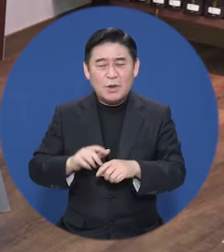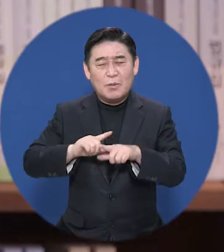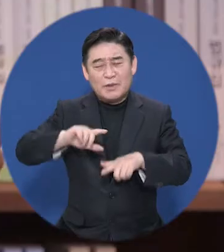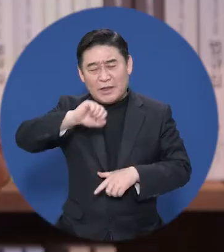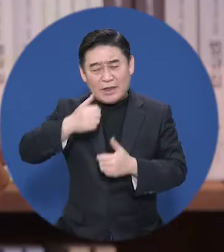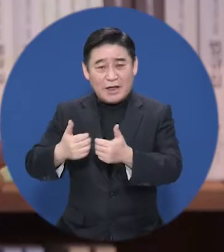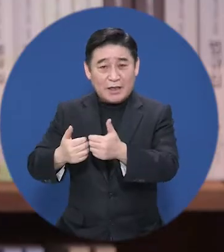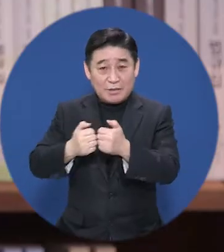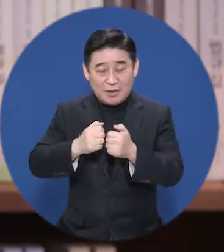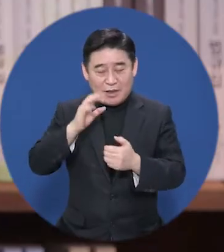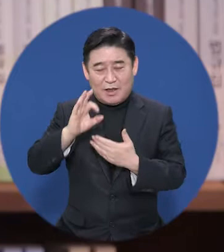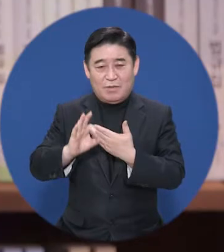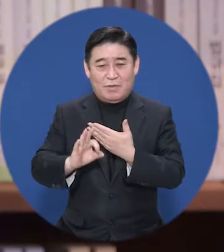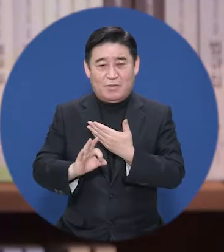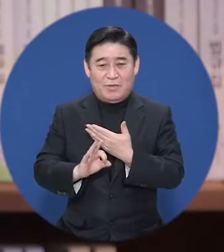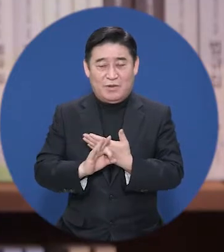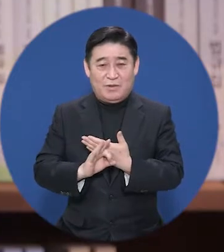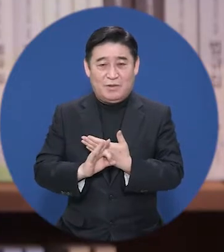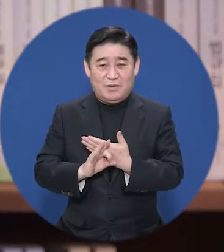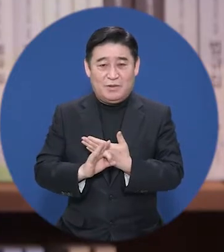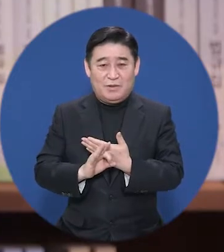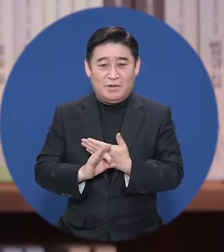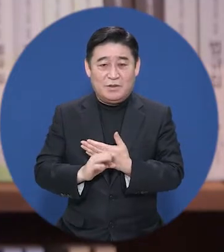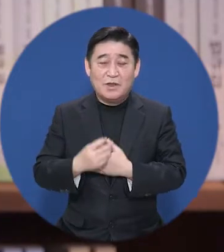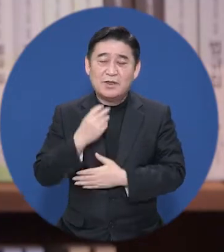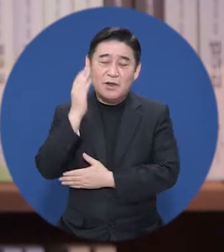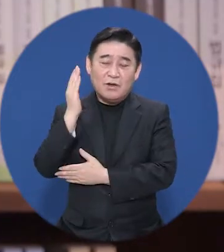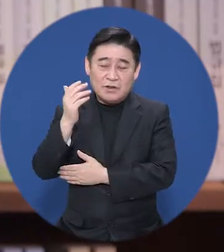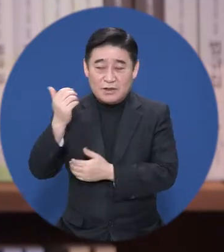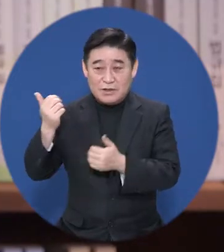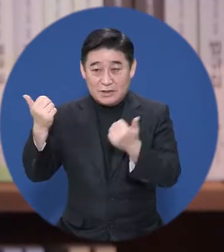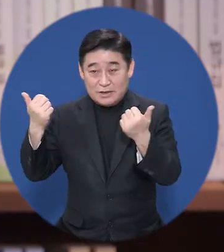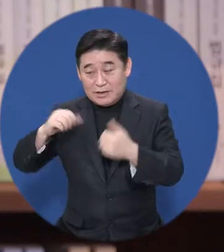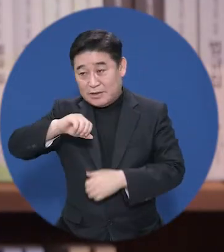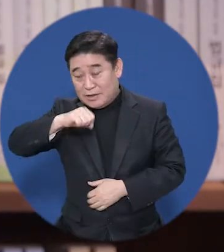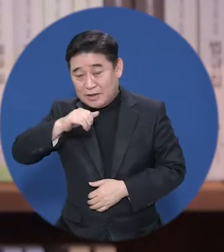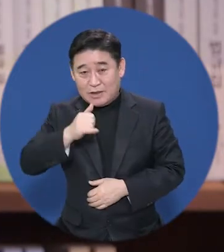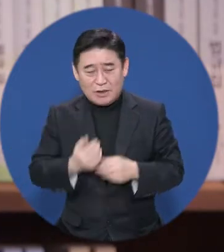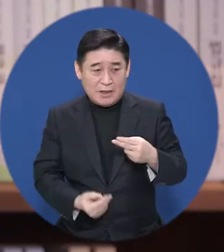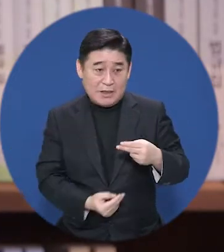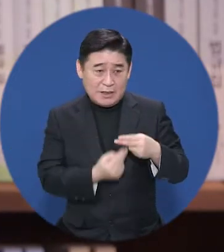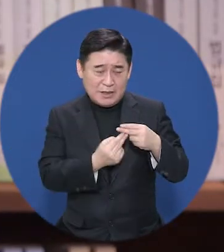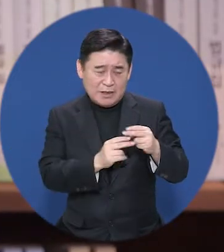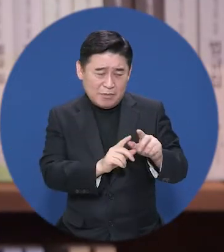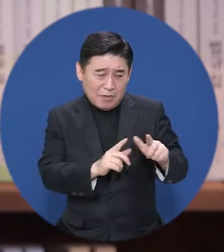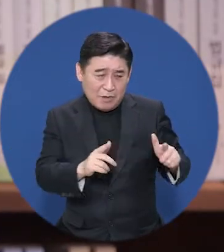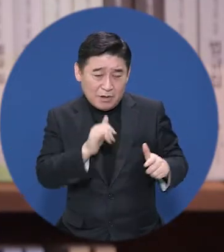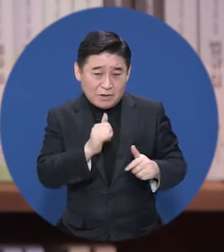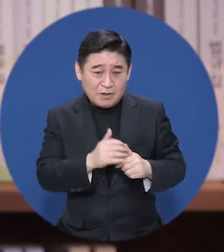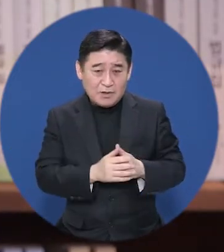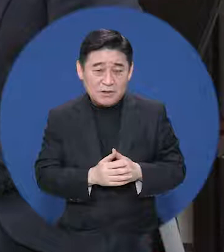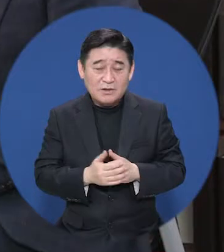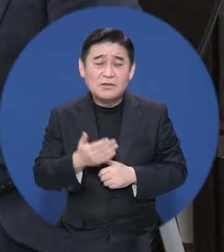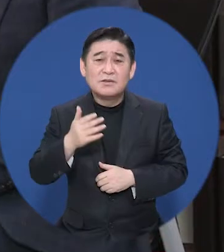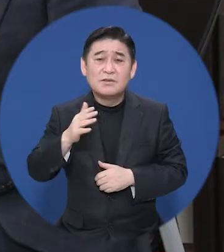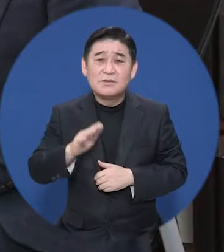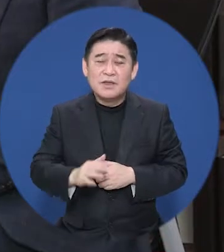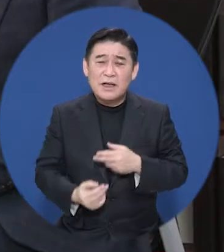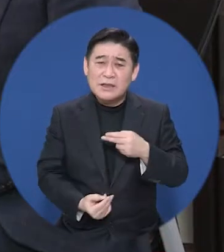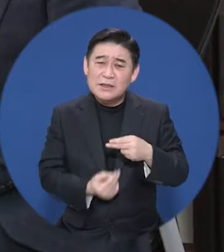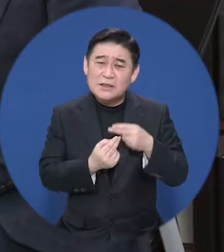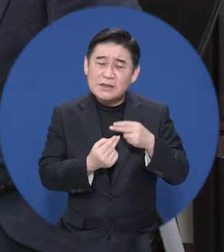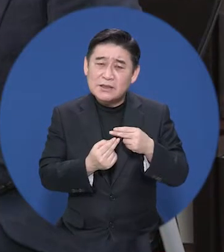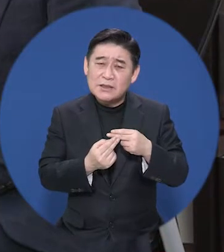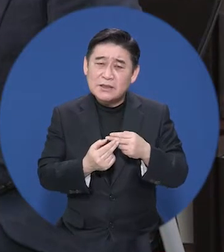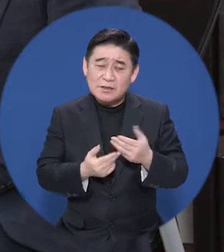예산 심사를 하다 네. 보면은 이제 우리가 서울시 본예산이 있고 네. 또 기금이 각종 기금이 있습니다. 그런데 이제 그